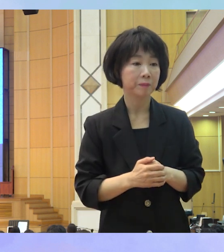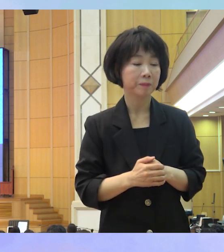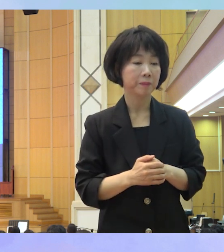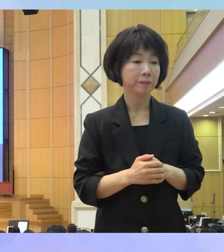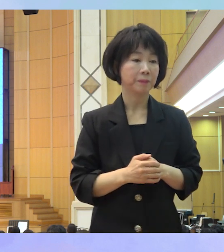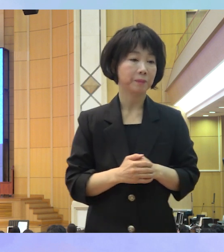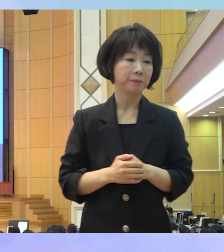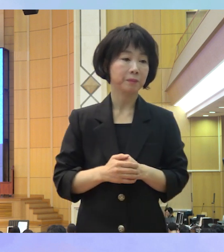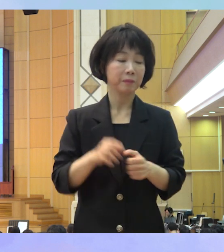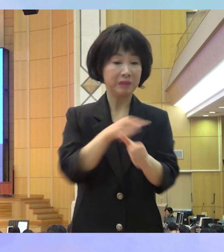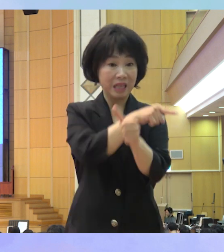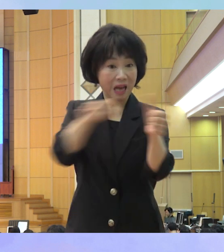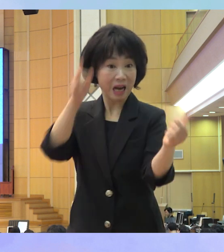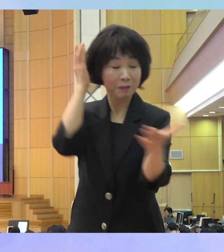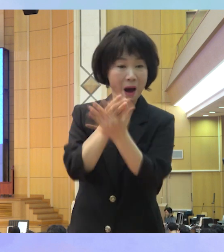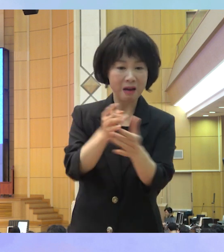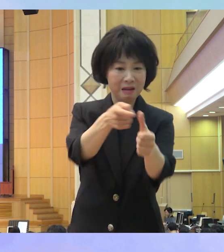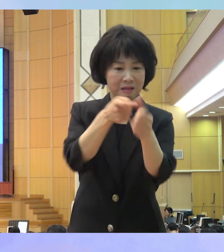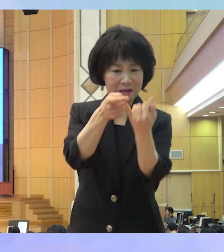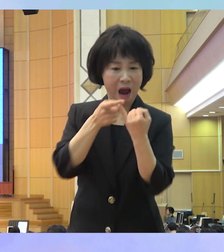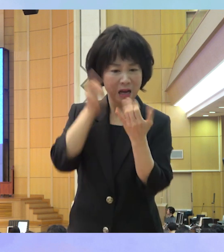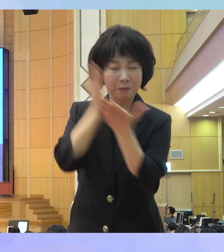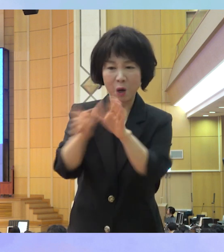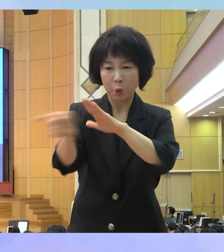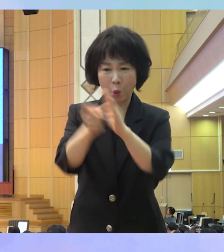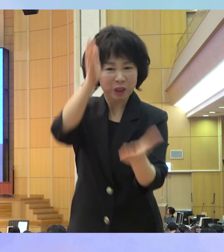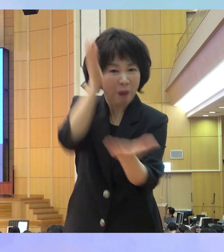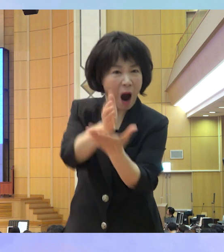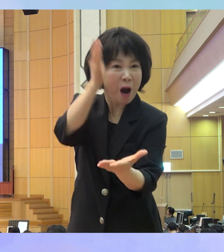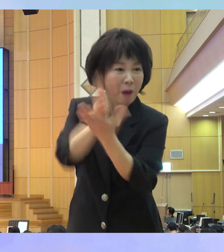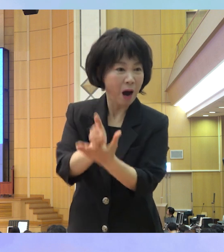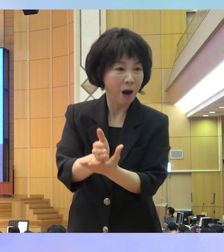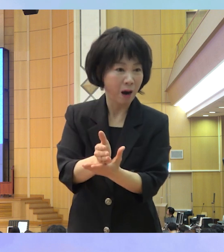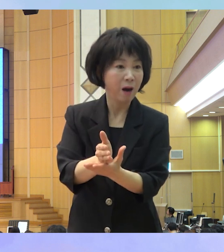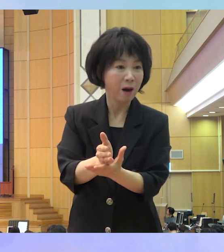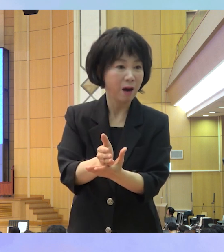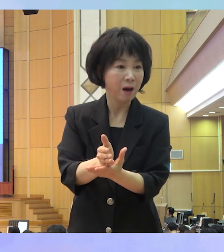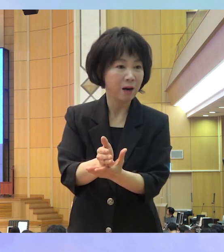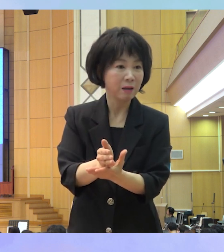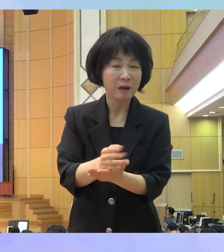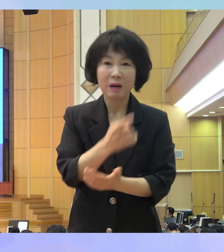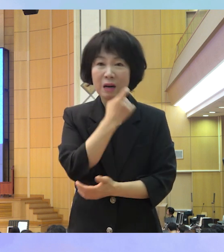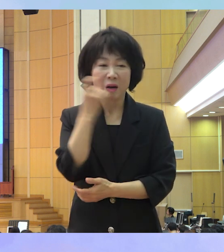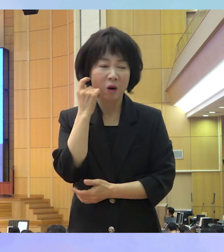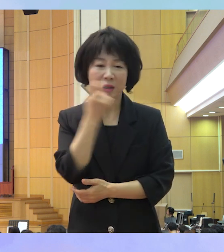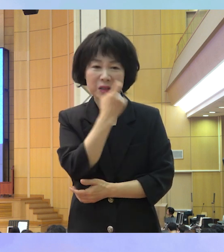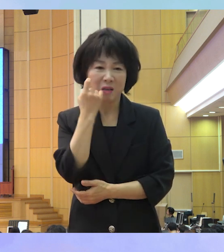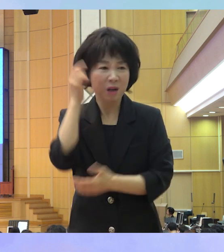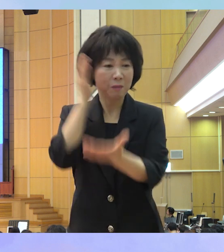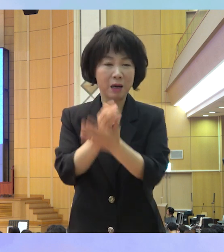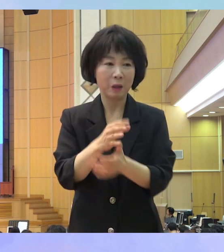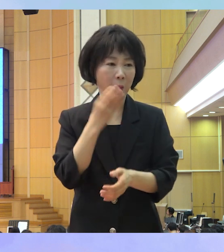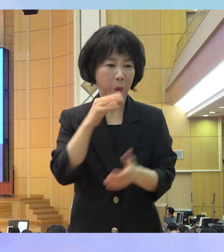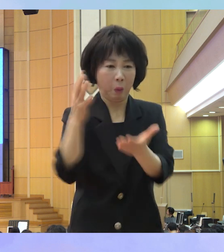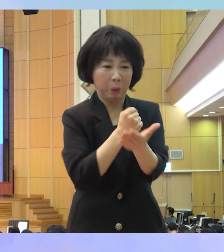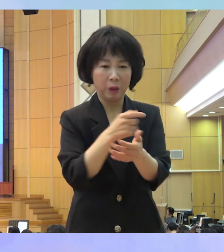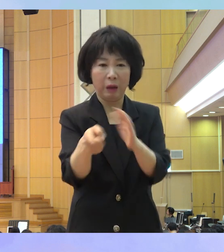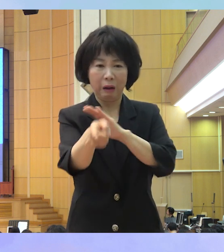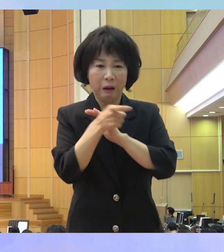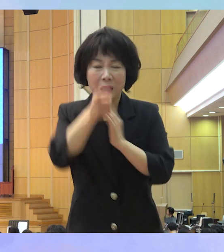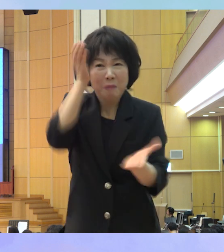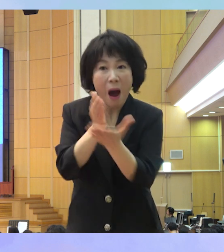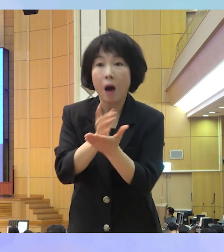보시면 살인하지 마라, 간음하지 마라, 도적질하지 마라, 이웃에 대해서 거짓 증거하지 마라, 이웃의 것을 탐내지 마라 하고 다